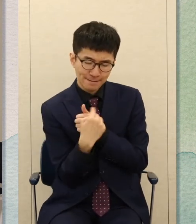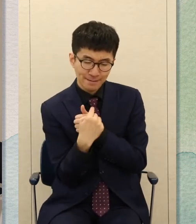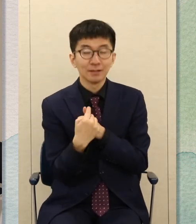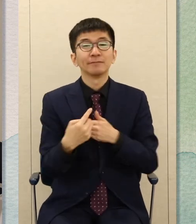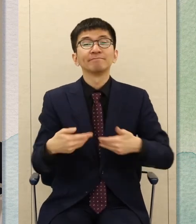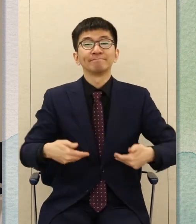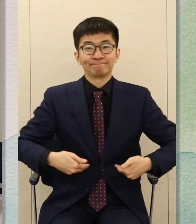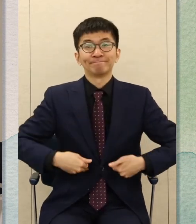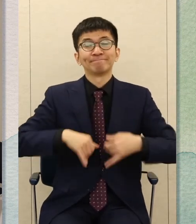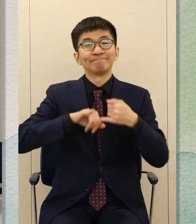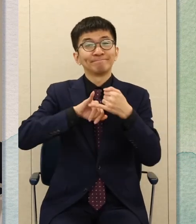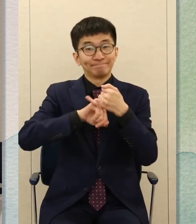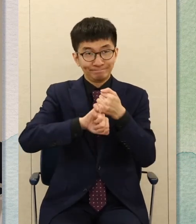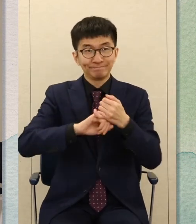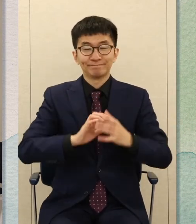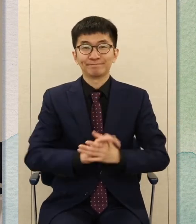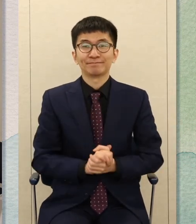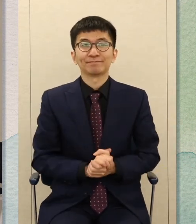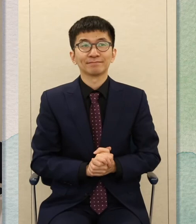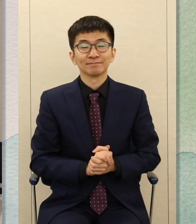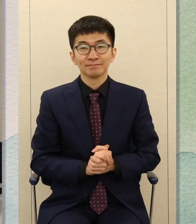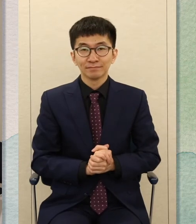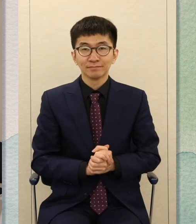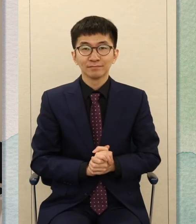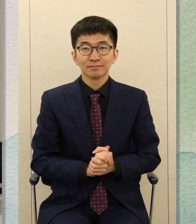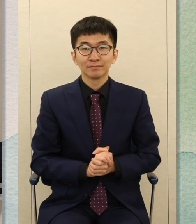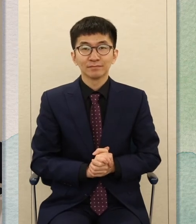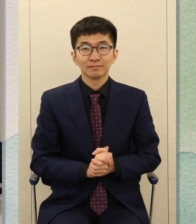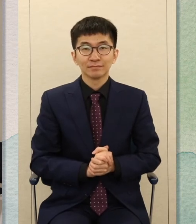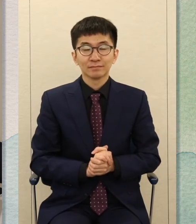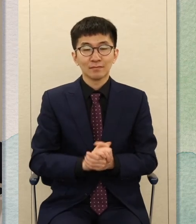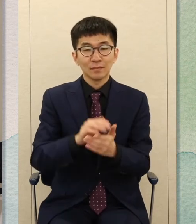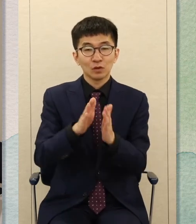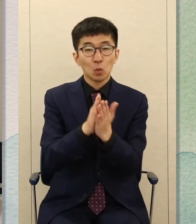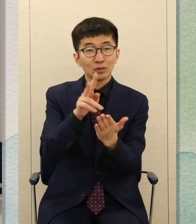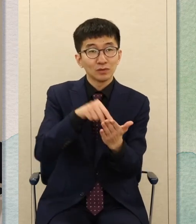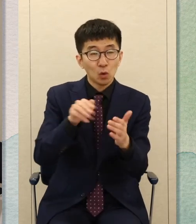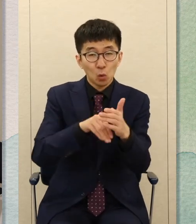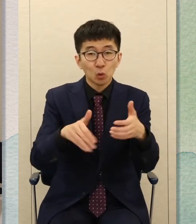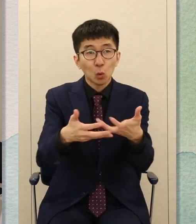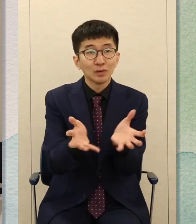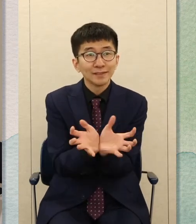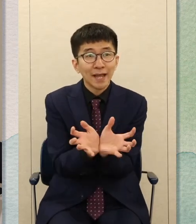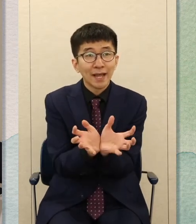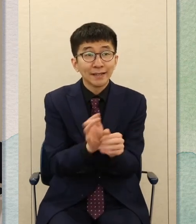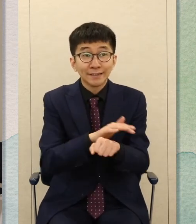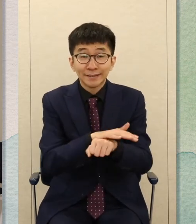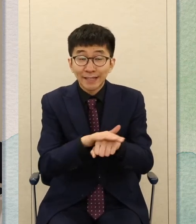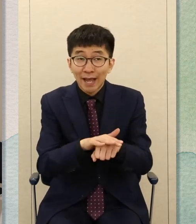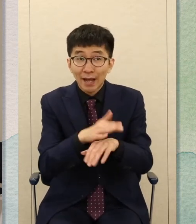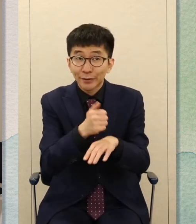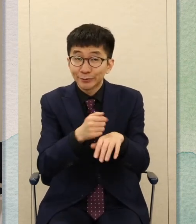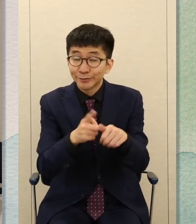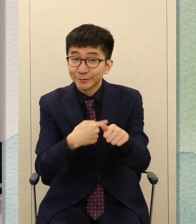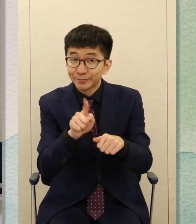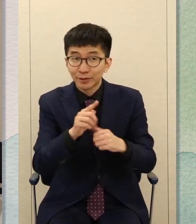게 굉장히 중요하다고 생각을 합니다. 예, 독서 공동체가 잘 되면 어떻게 될까? 예, 네 가지죠. 책 읽는